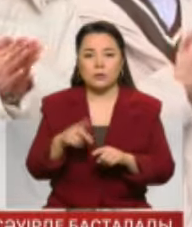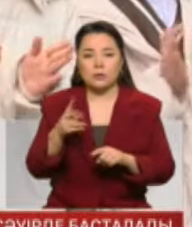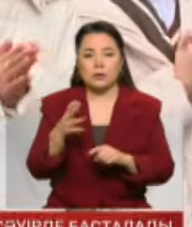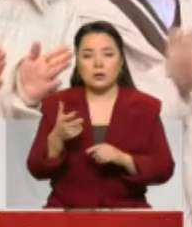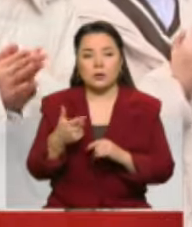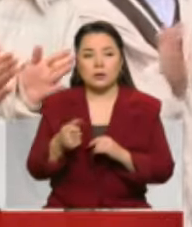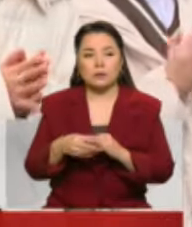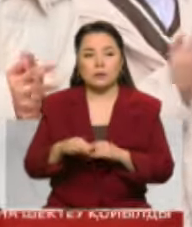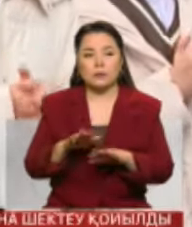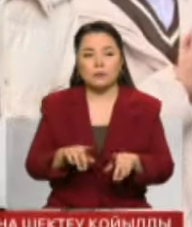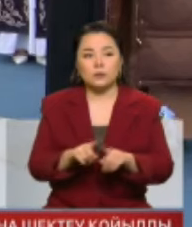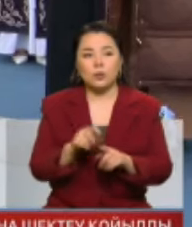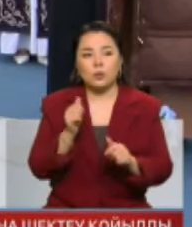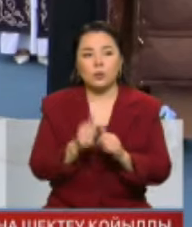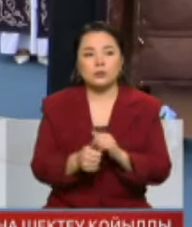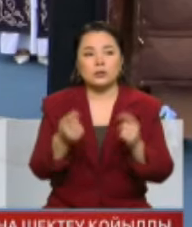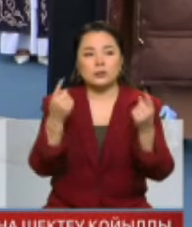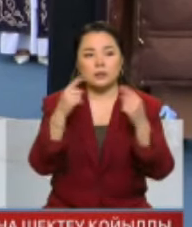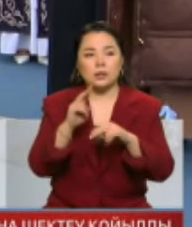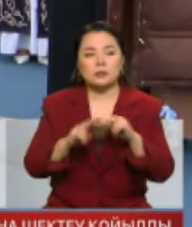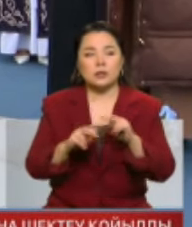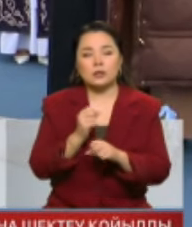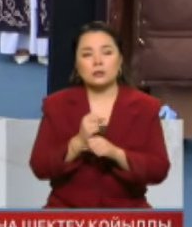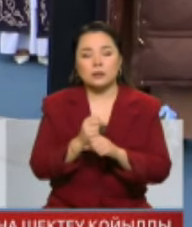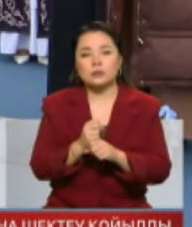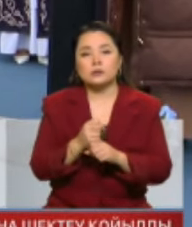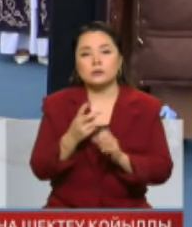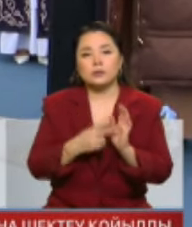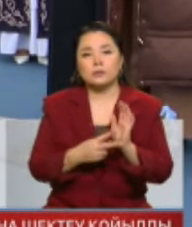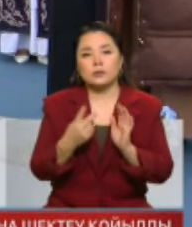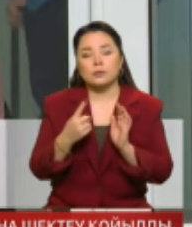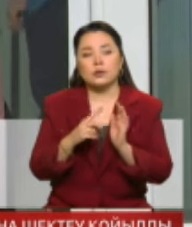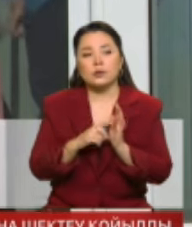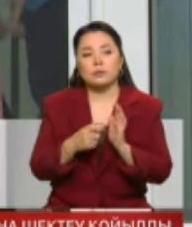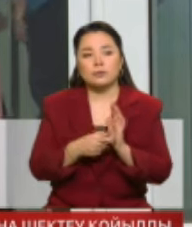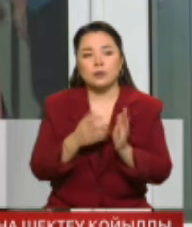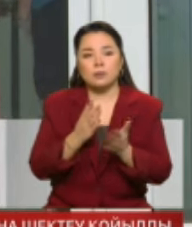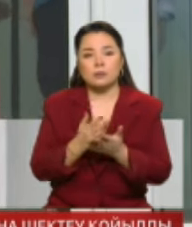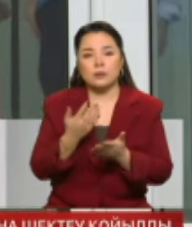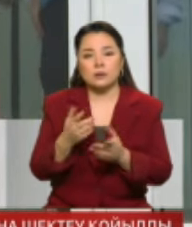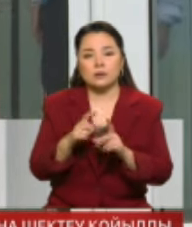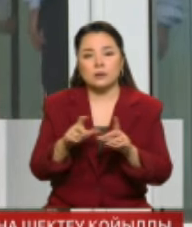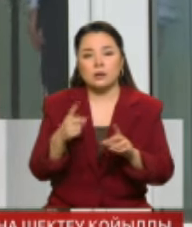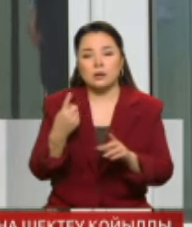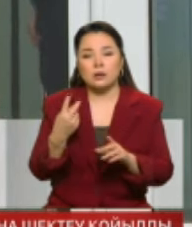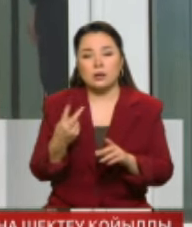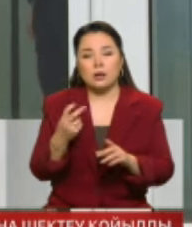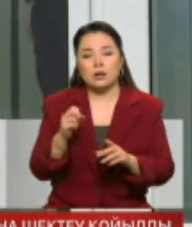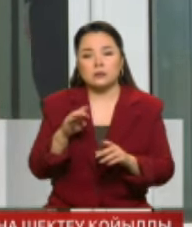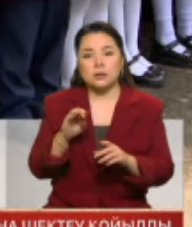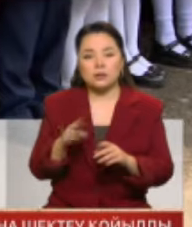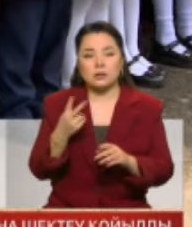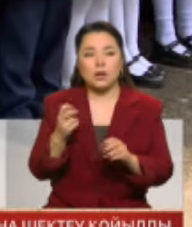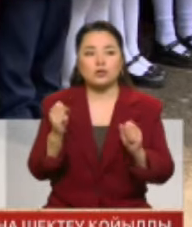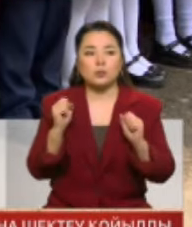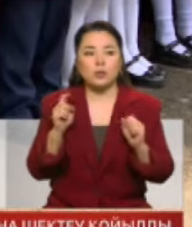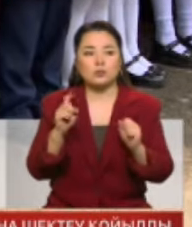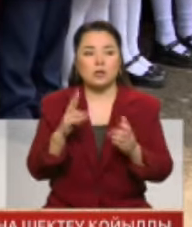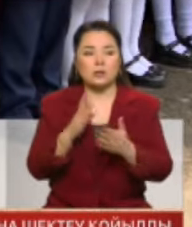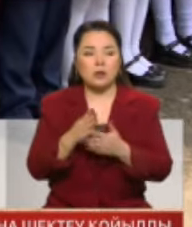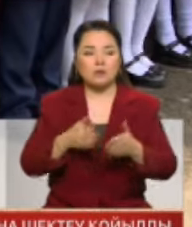2,5 гектар. Озық технологиялармен жабдықталған 71 кабинет бар. Ғимаратта акт залы 2 спорт зал, робототехника